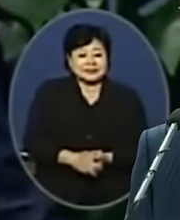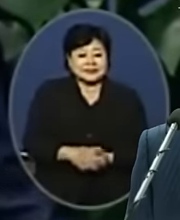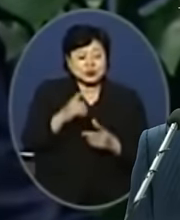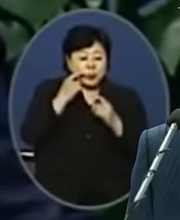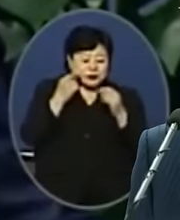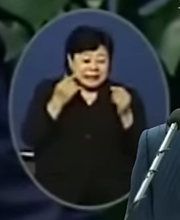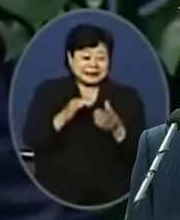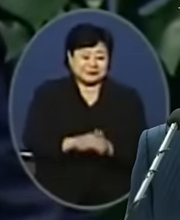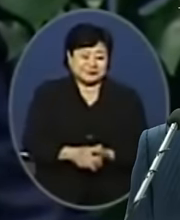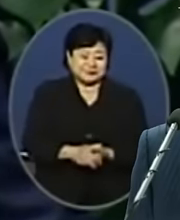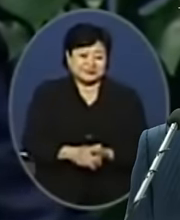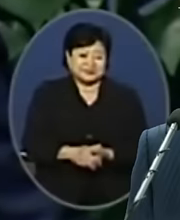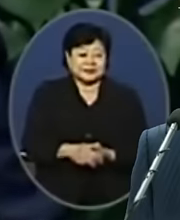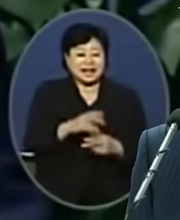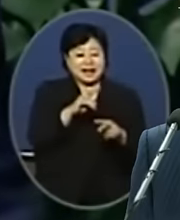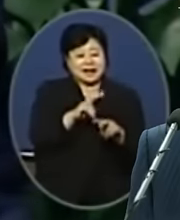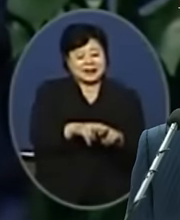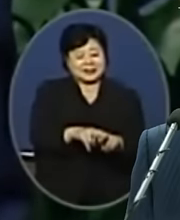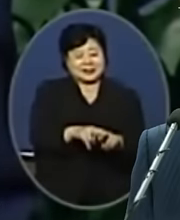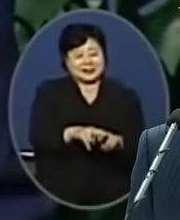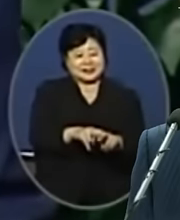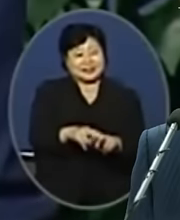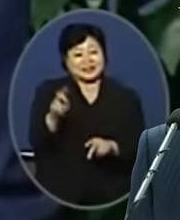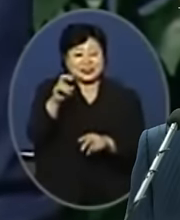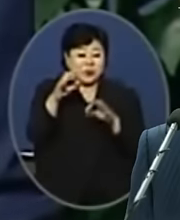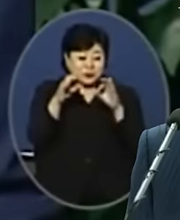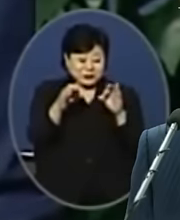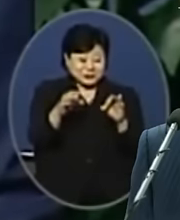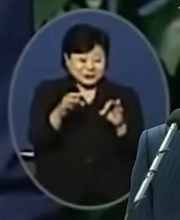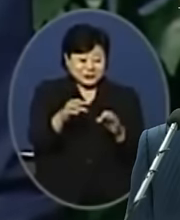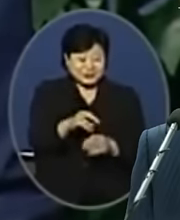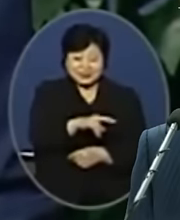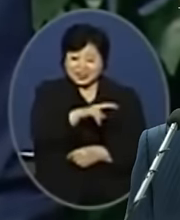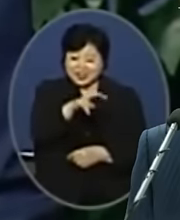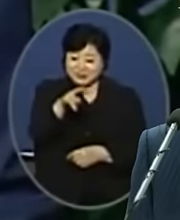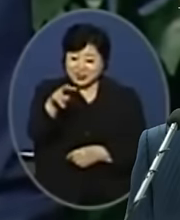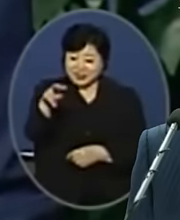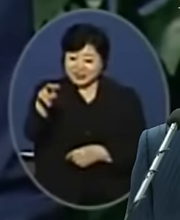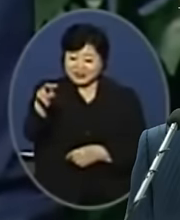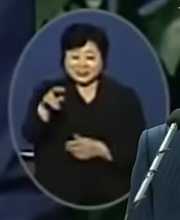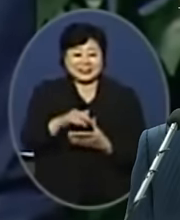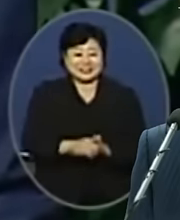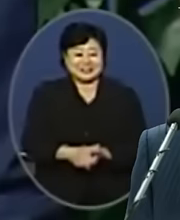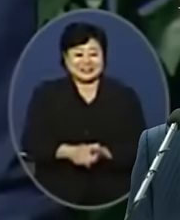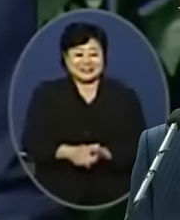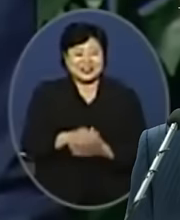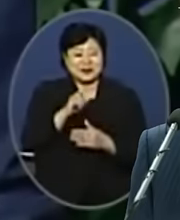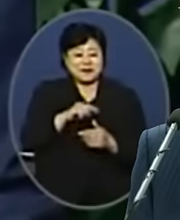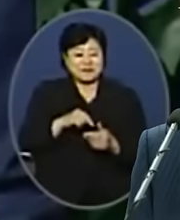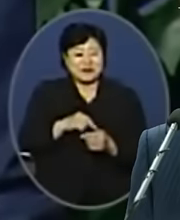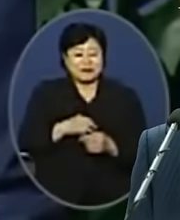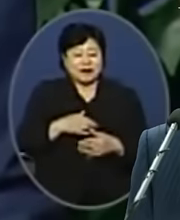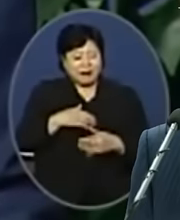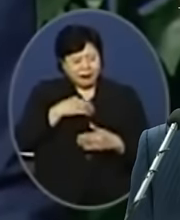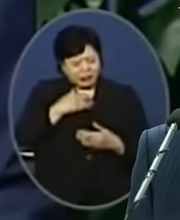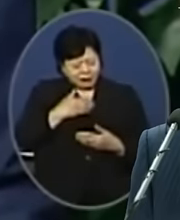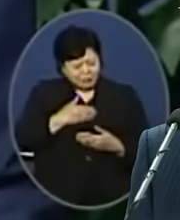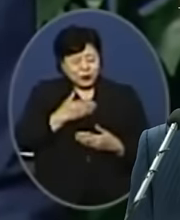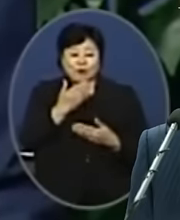제가 아까 자리에 앉아서 여러분 찬송 부르는 여러분을 가만히 내려다보면서 마음이 굉장히 감동이